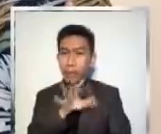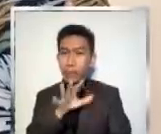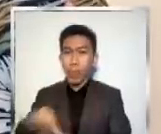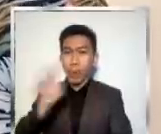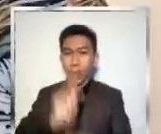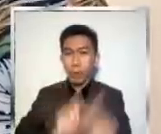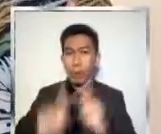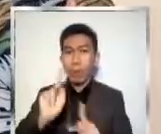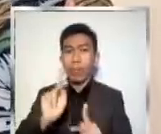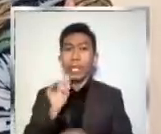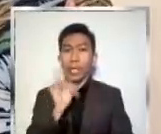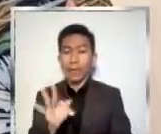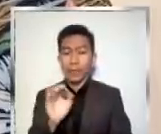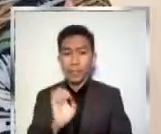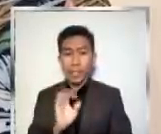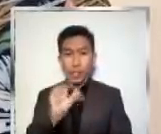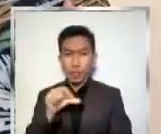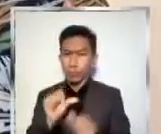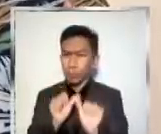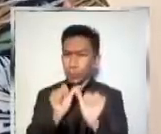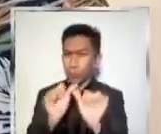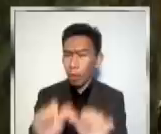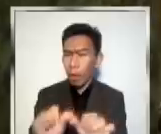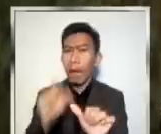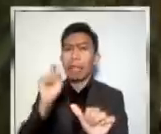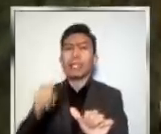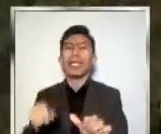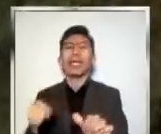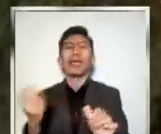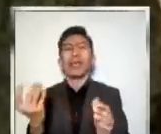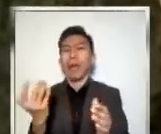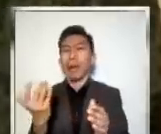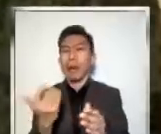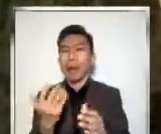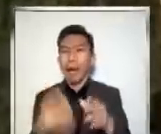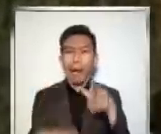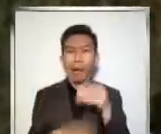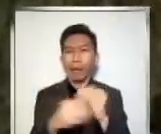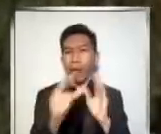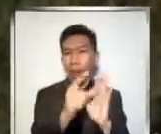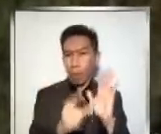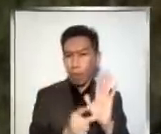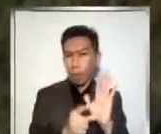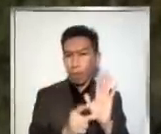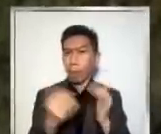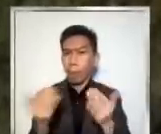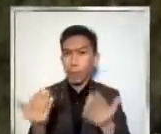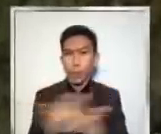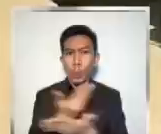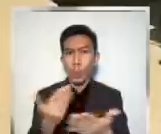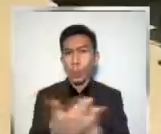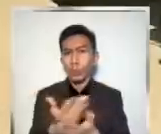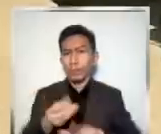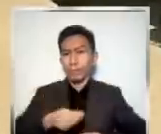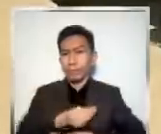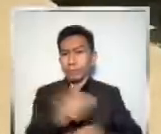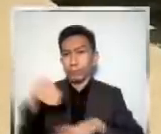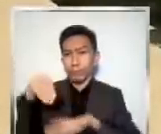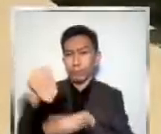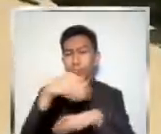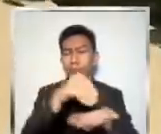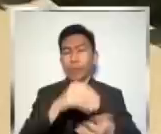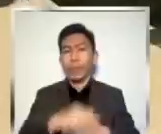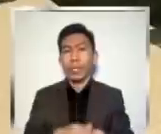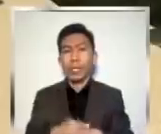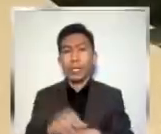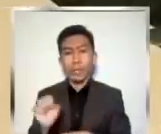kailangan na ng bagong batas para sa panibagong ayuda. Sa Sabado, magpupulong ang IATF para magdesisyon kung i-extend o